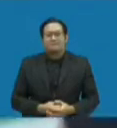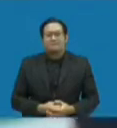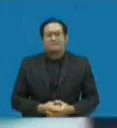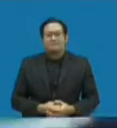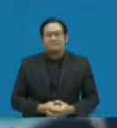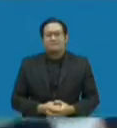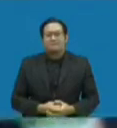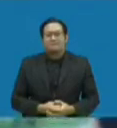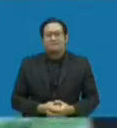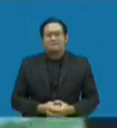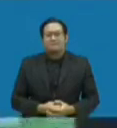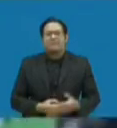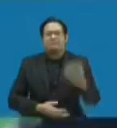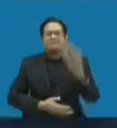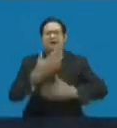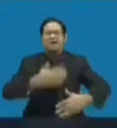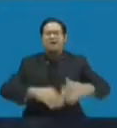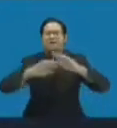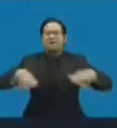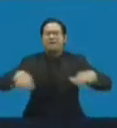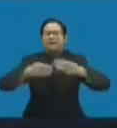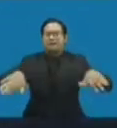Pororo renang